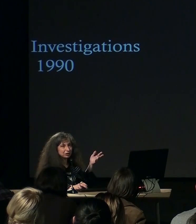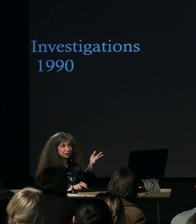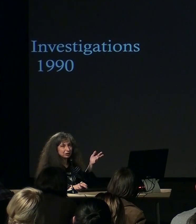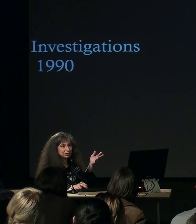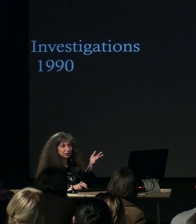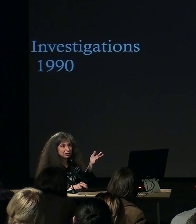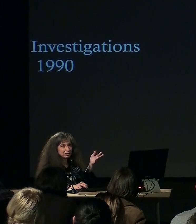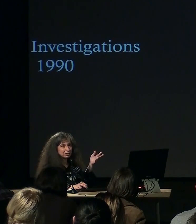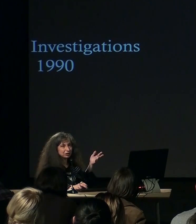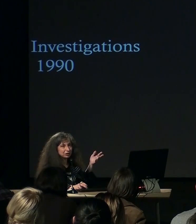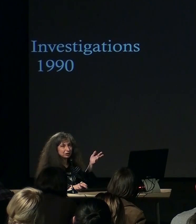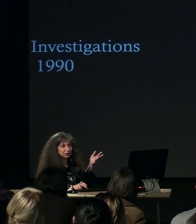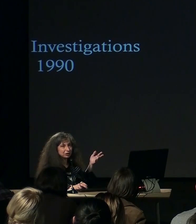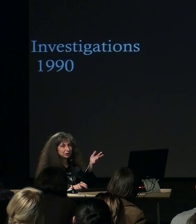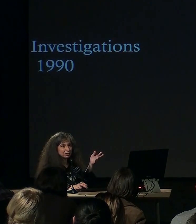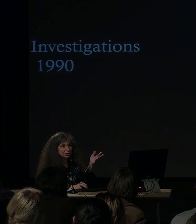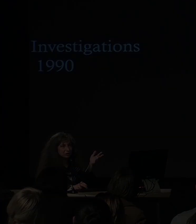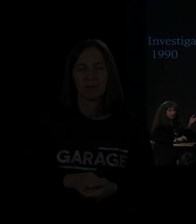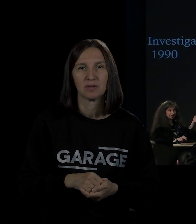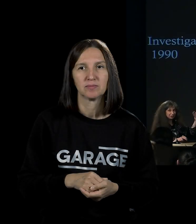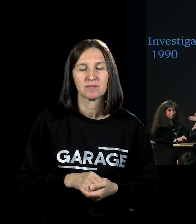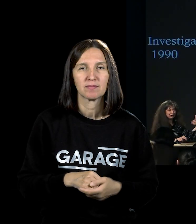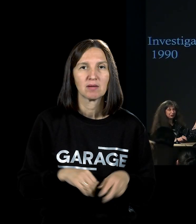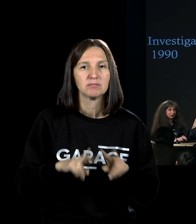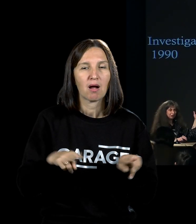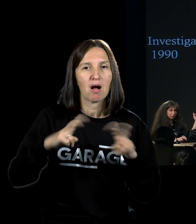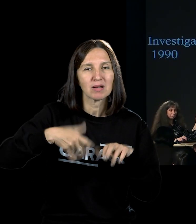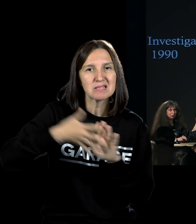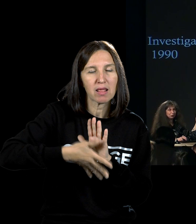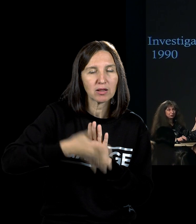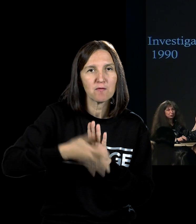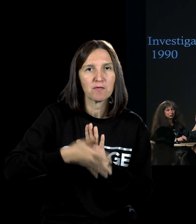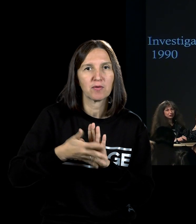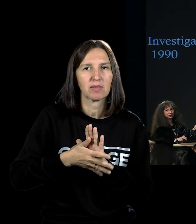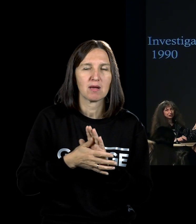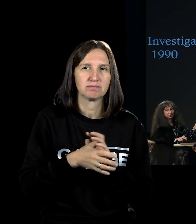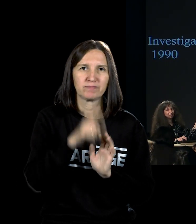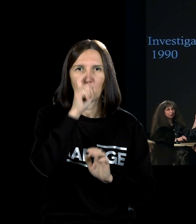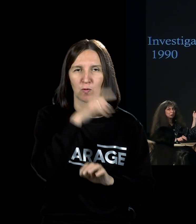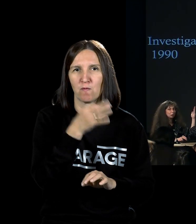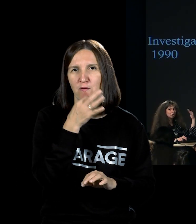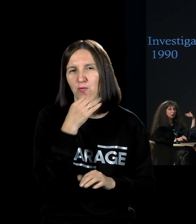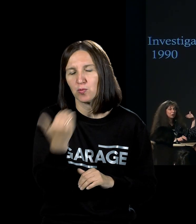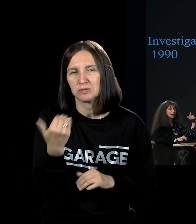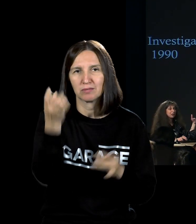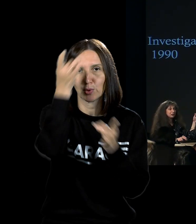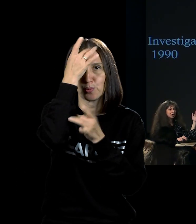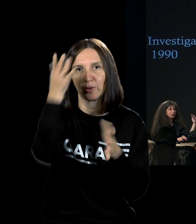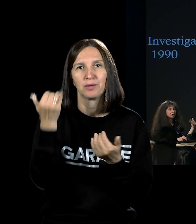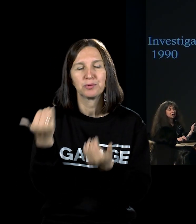Они согнуты, словно в глубоком поклоне. Как исследование дурного вкуса, как исследование